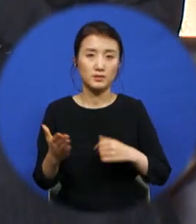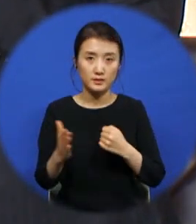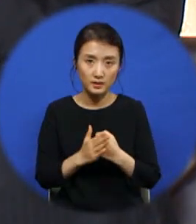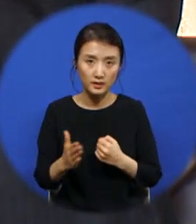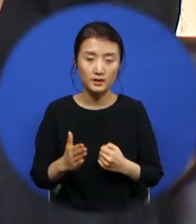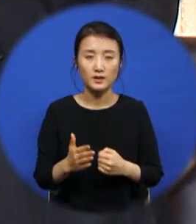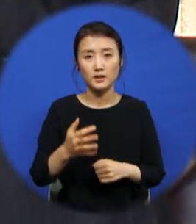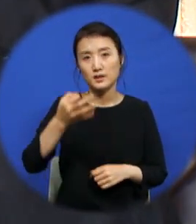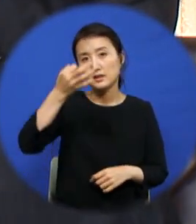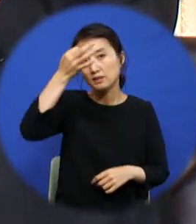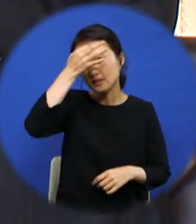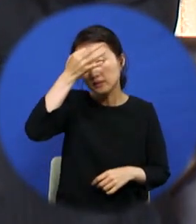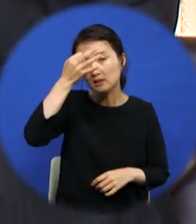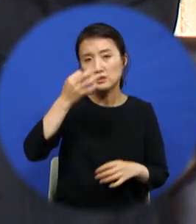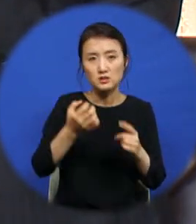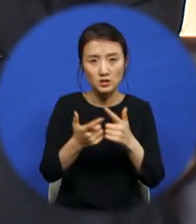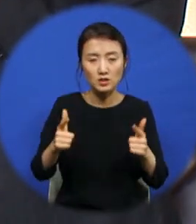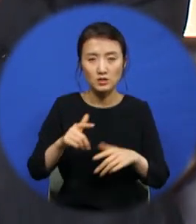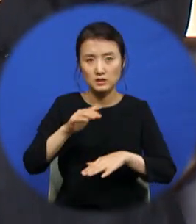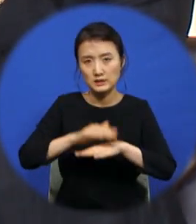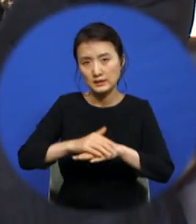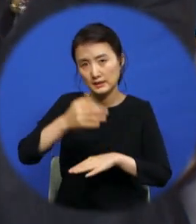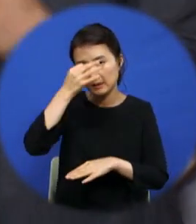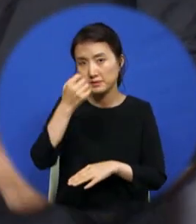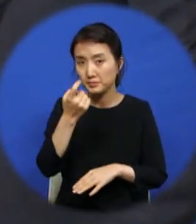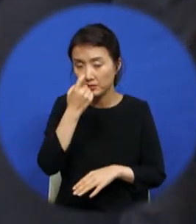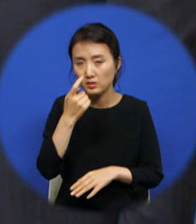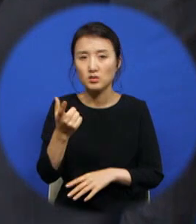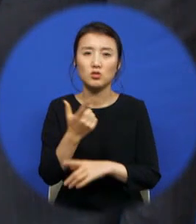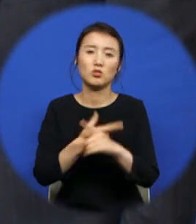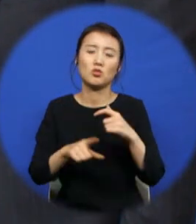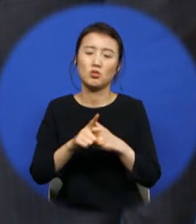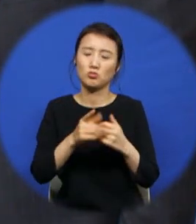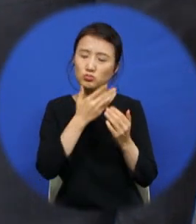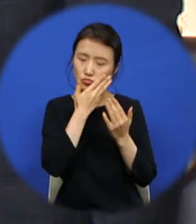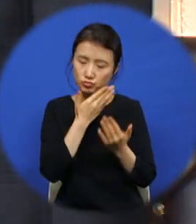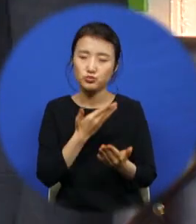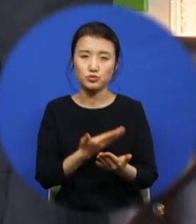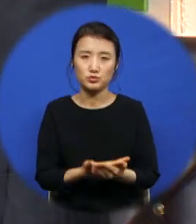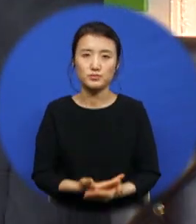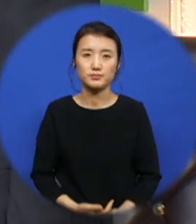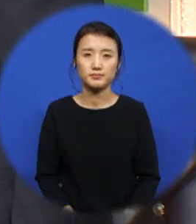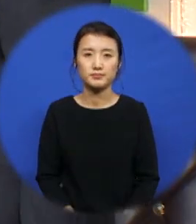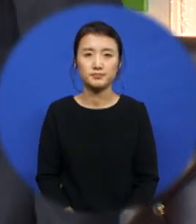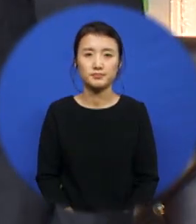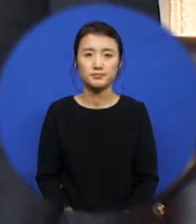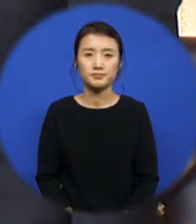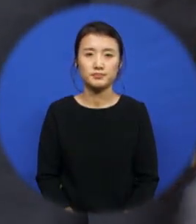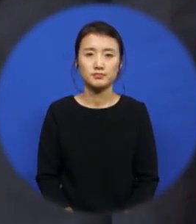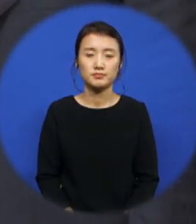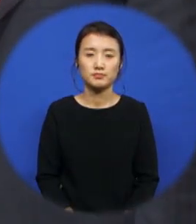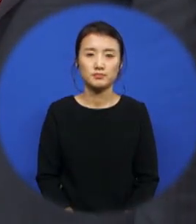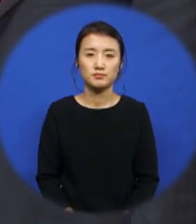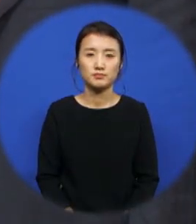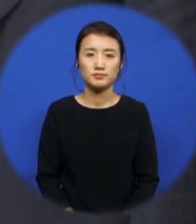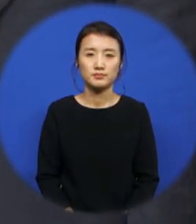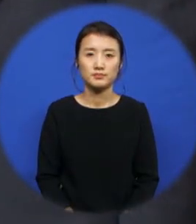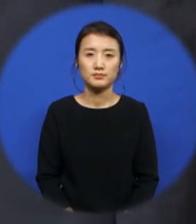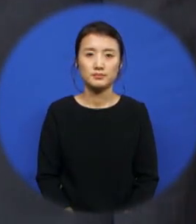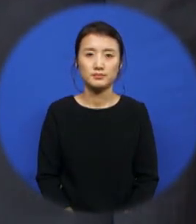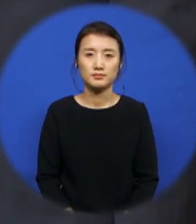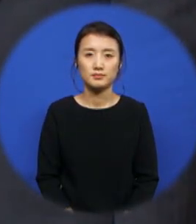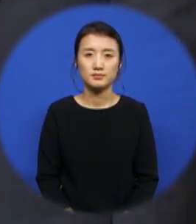이나 뭐죠 실용 진 것을 배운 그게 대단히 중요하다 이제 우리가 좀 가르칠 필요가 있을까 테